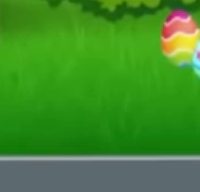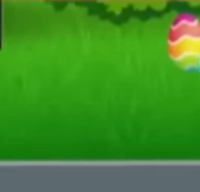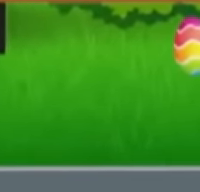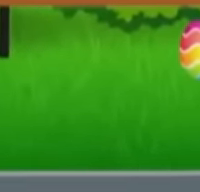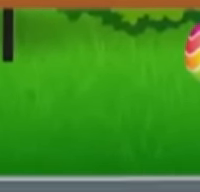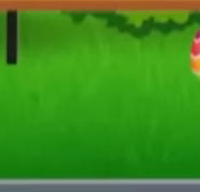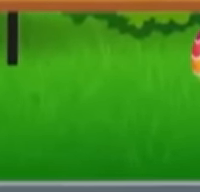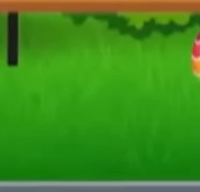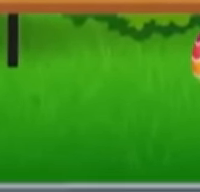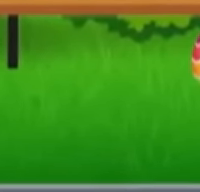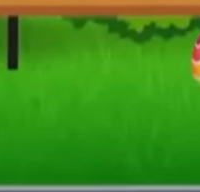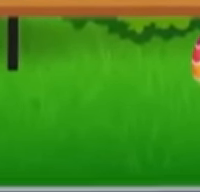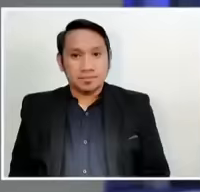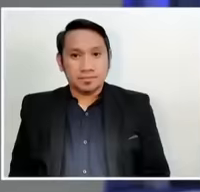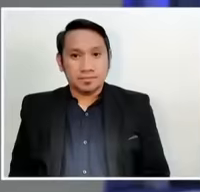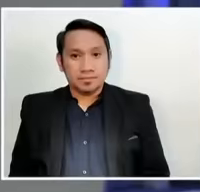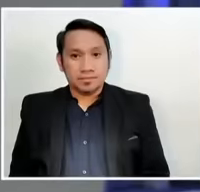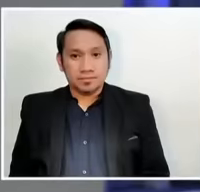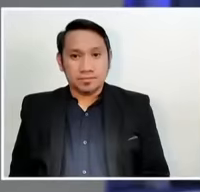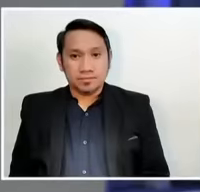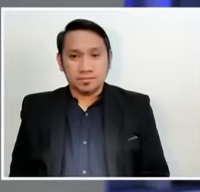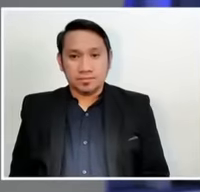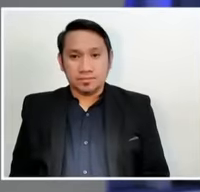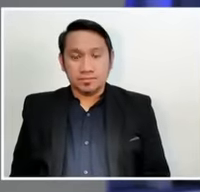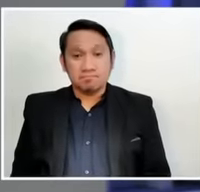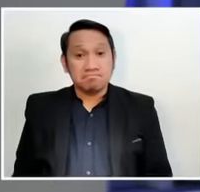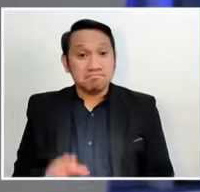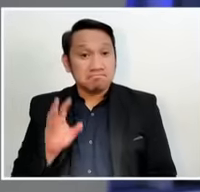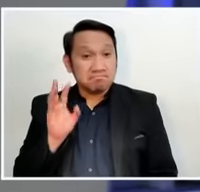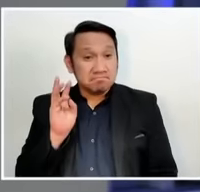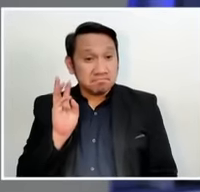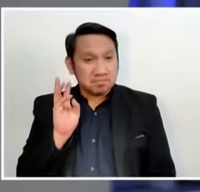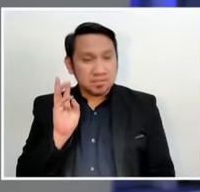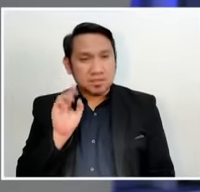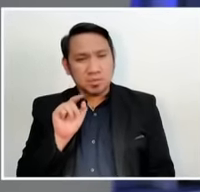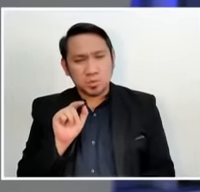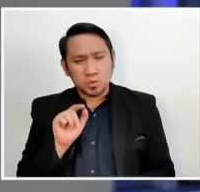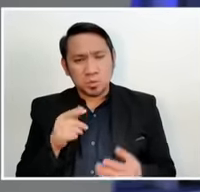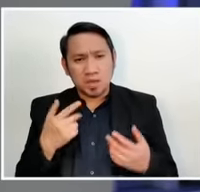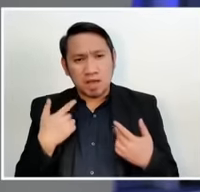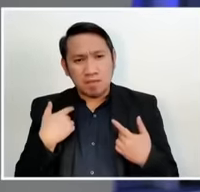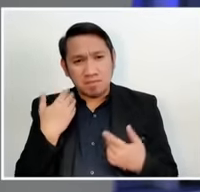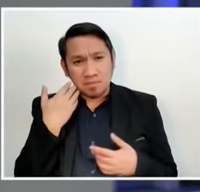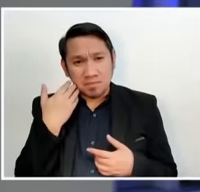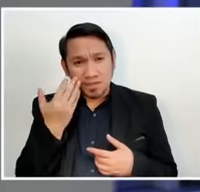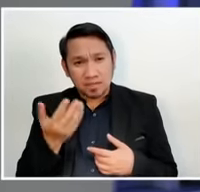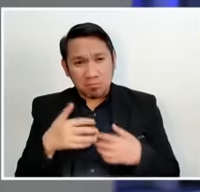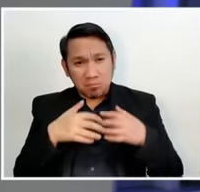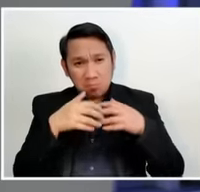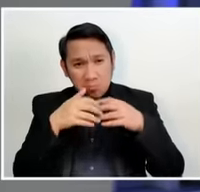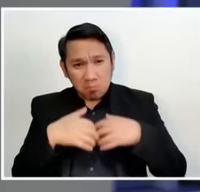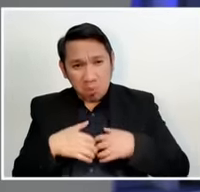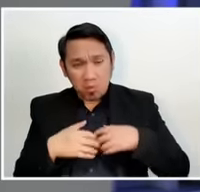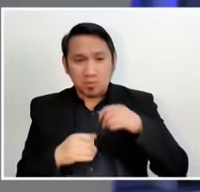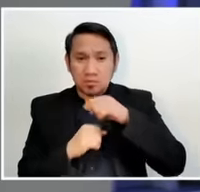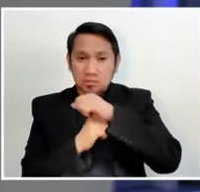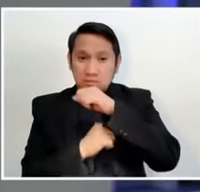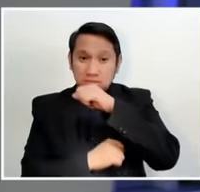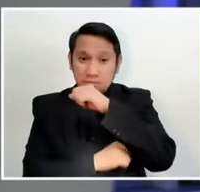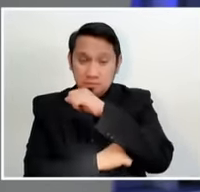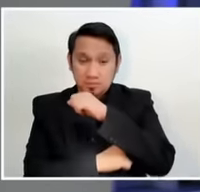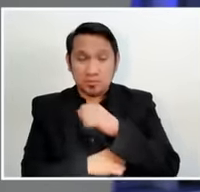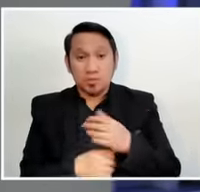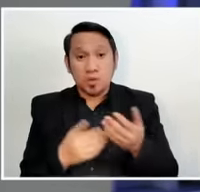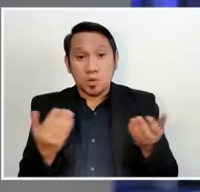your winning moment. Anim ang pinangangambahang nasawi sa pagguho ng tulay sa Baltimore, Maryland